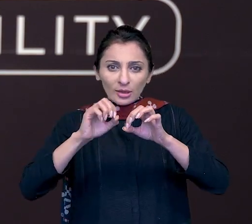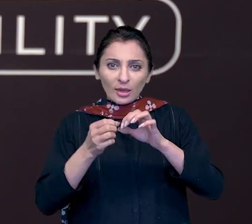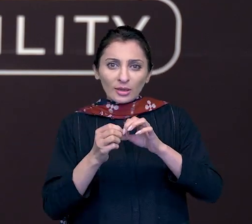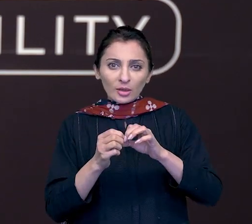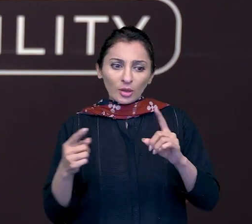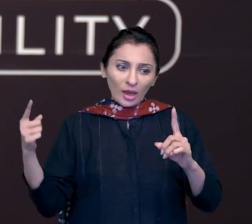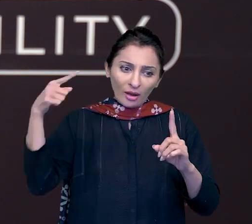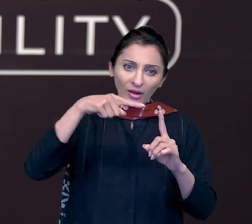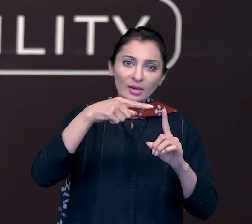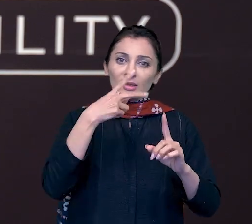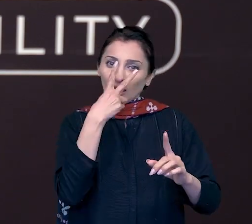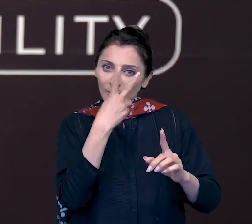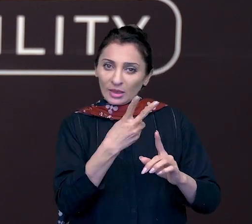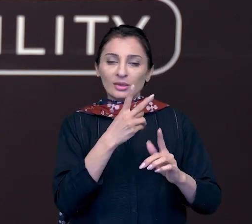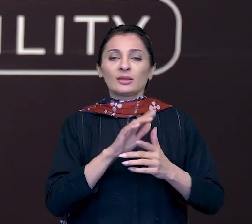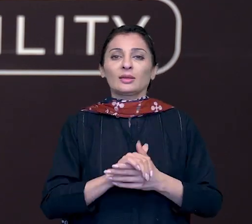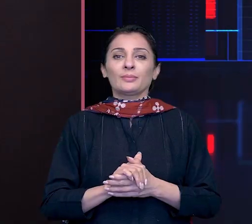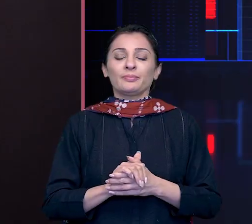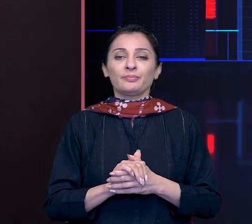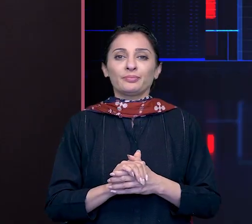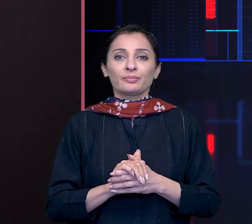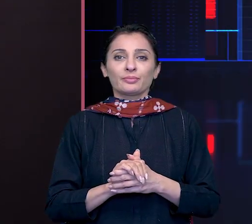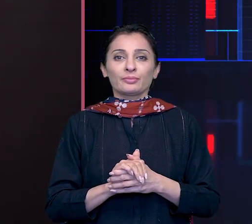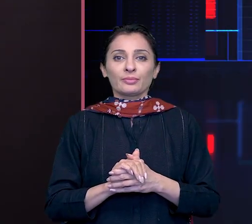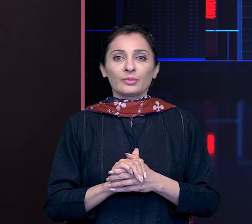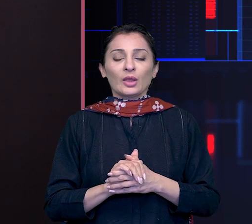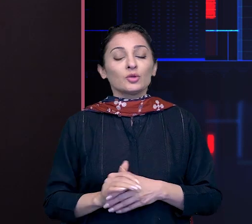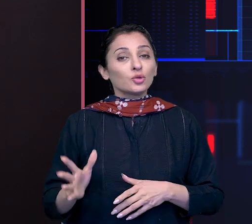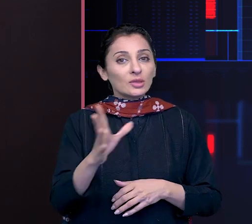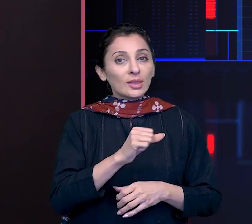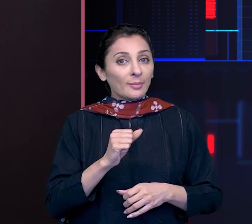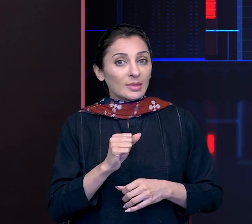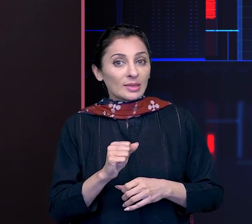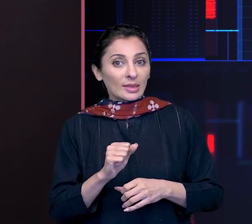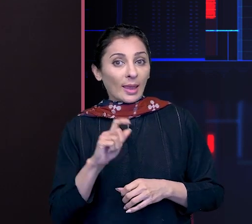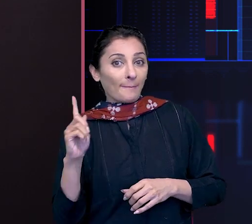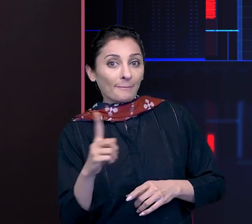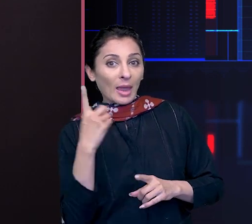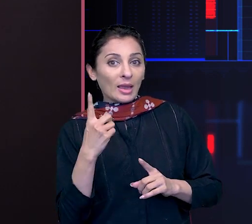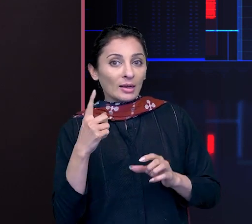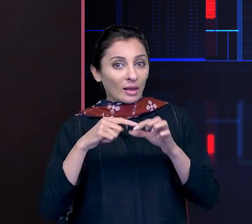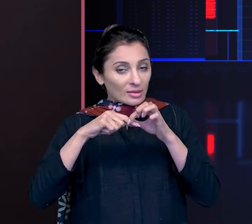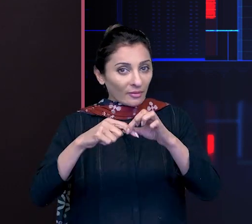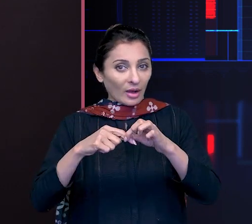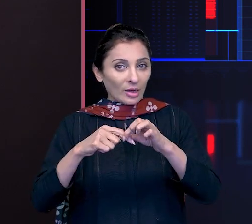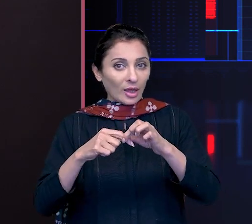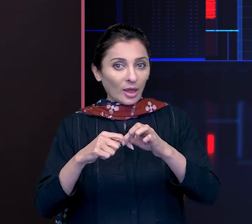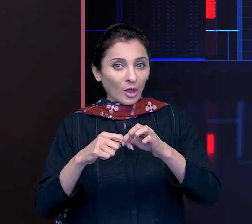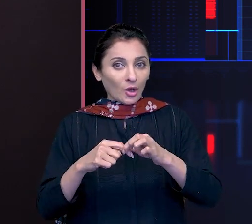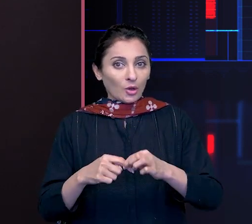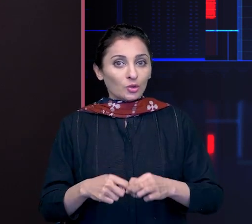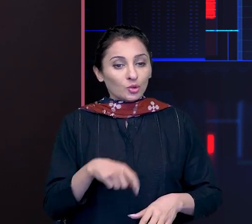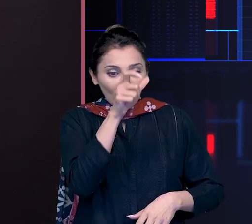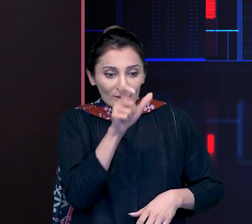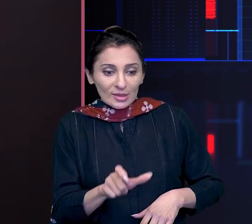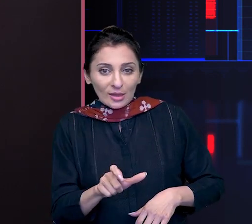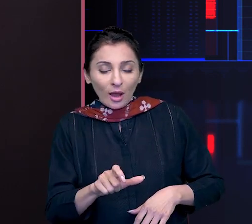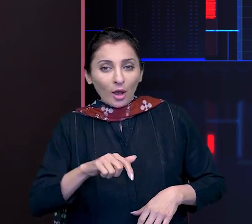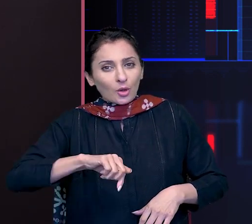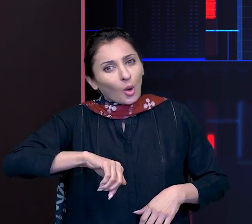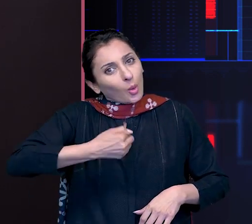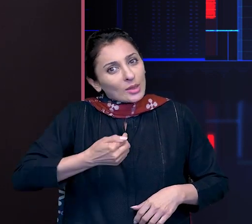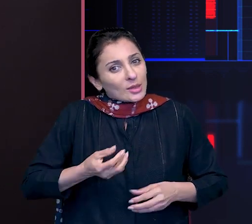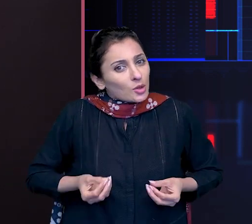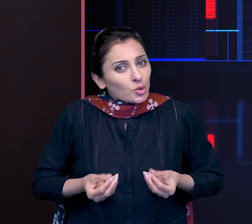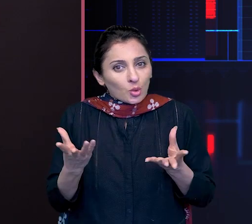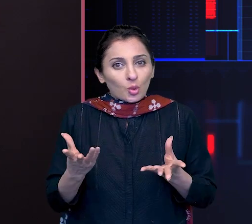डेफिनेशन को समझने की कोशिश करते हैं। दूसरा जो बहुत बड़ा एक अहम ऐसा सवाल है जो इंसान अपने वजूदियत की